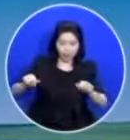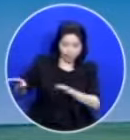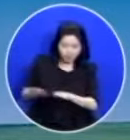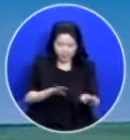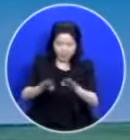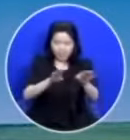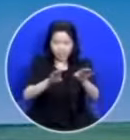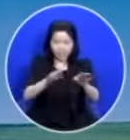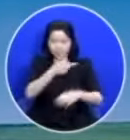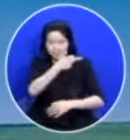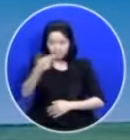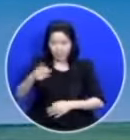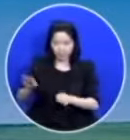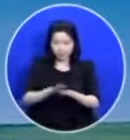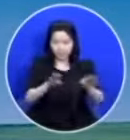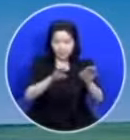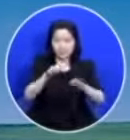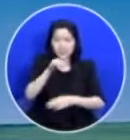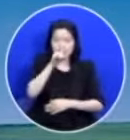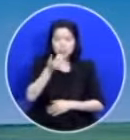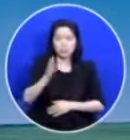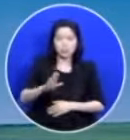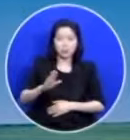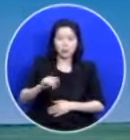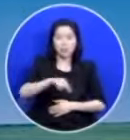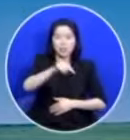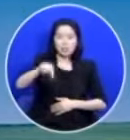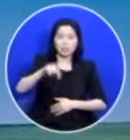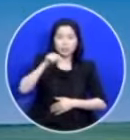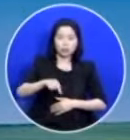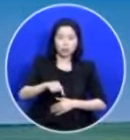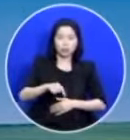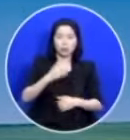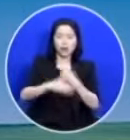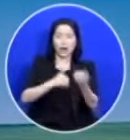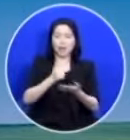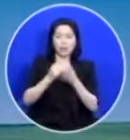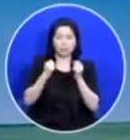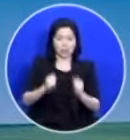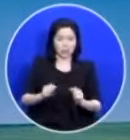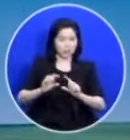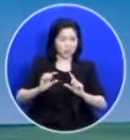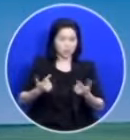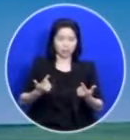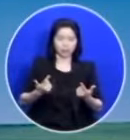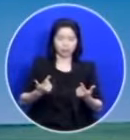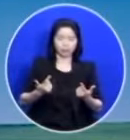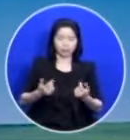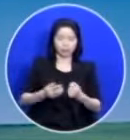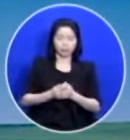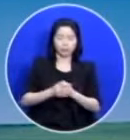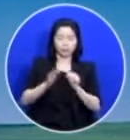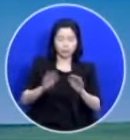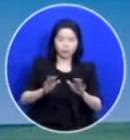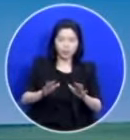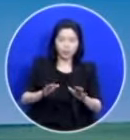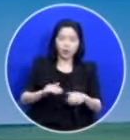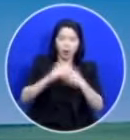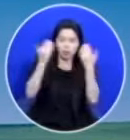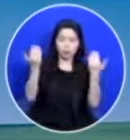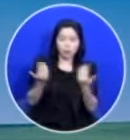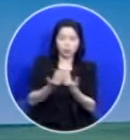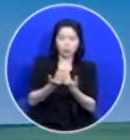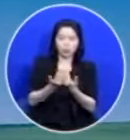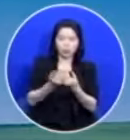큰 지진이 지나갑니다 그런데 그 속에도 하나님은 계시지 않았어요 이번에는 모든 것을